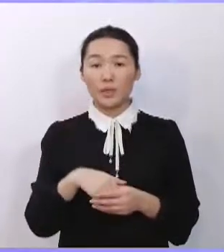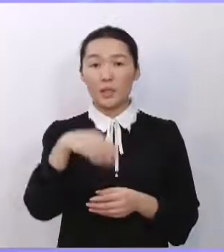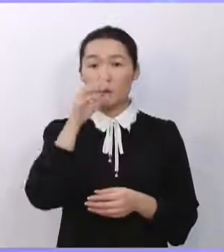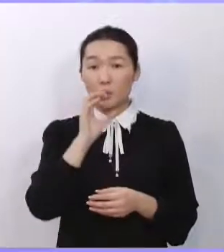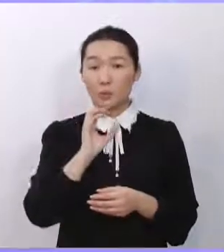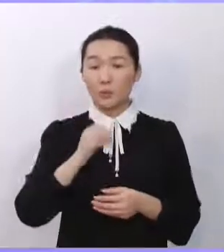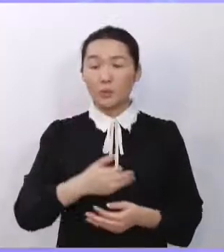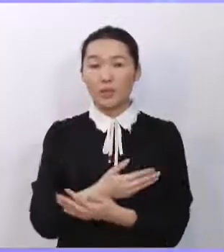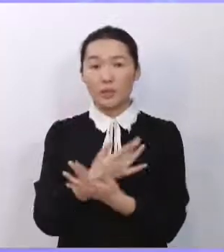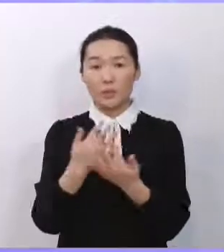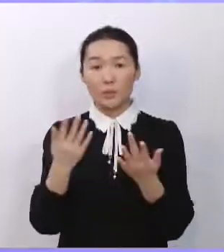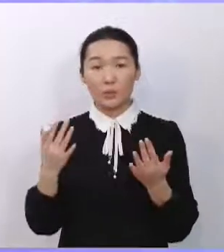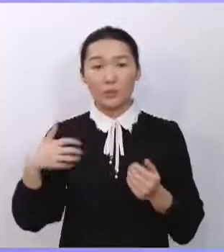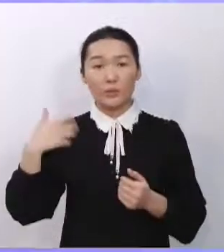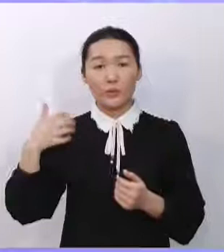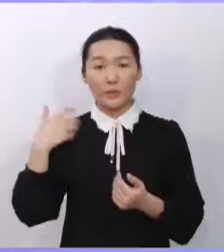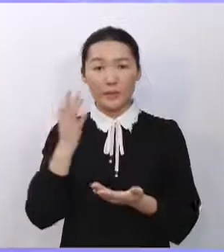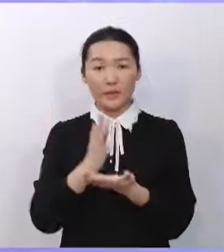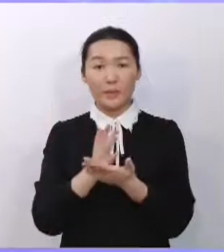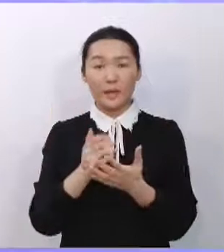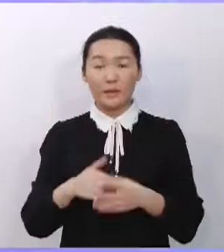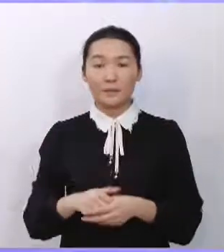Суусундуктарда түрдүү витаминдер бар.